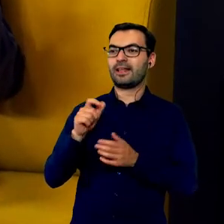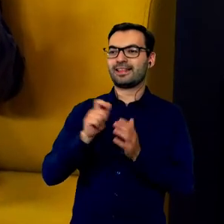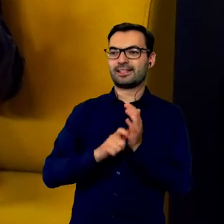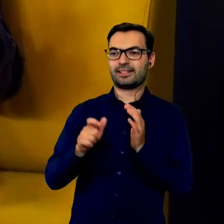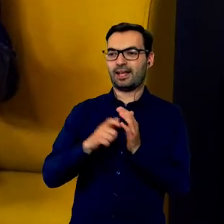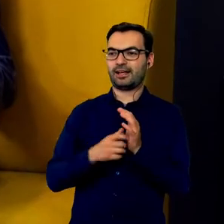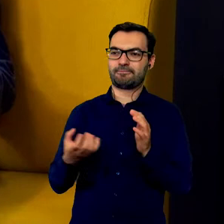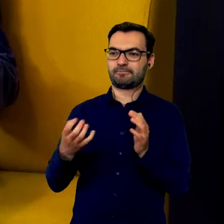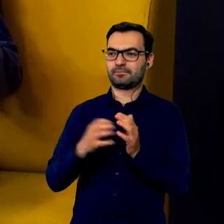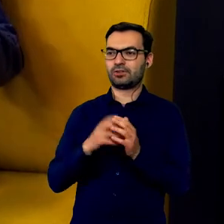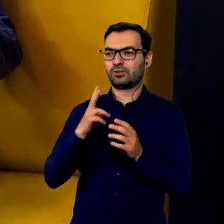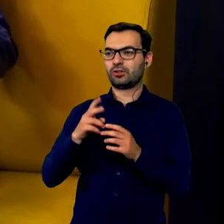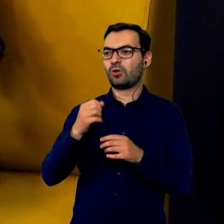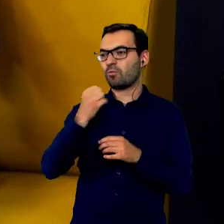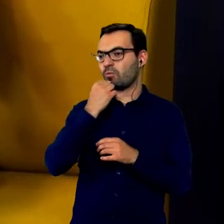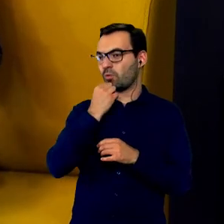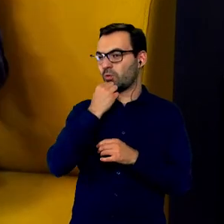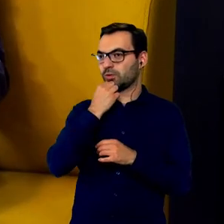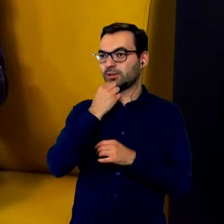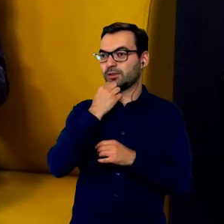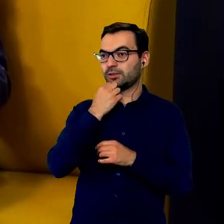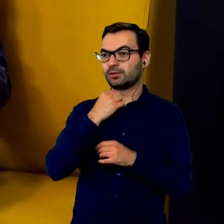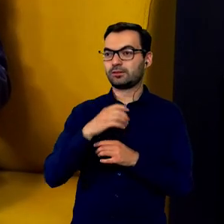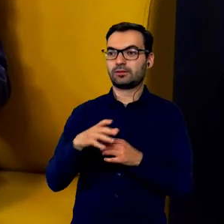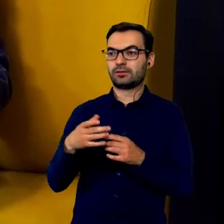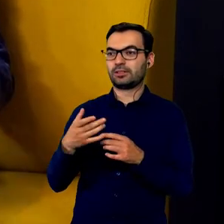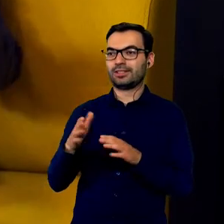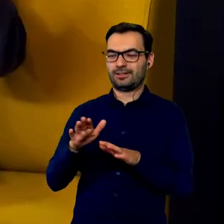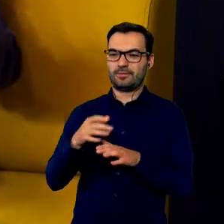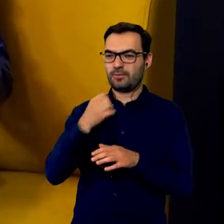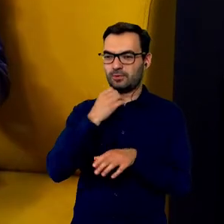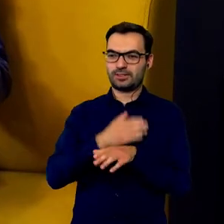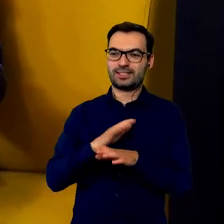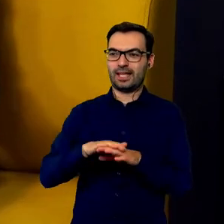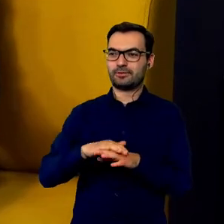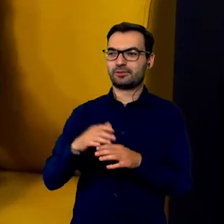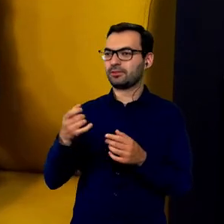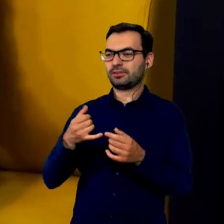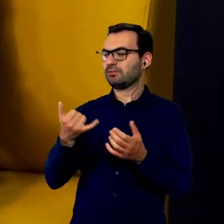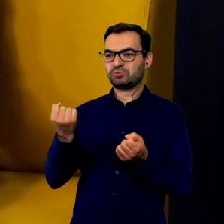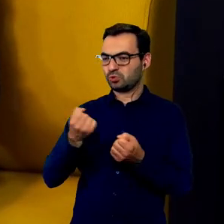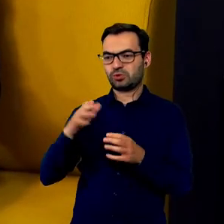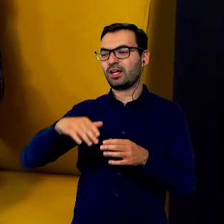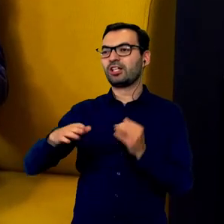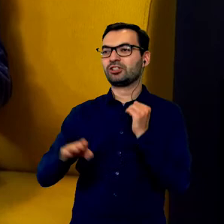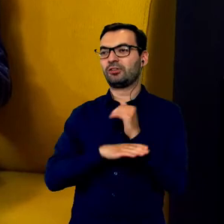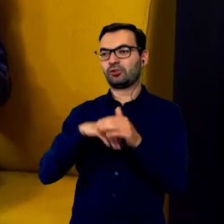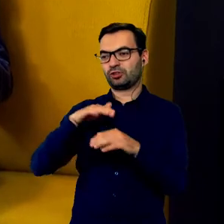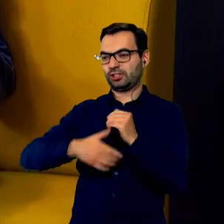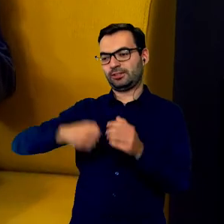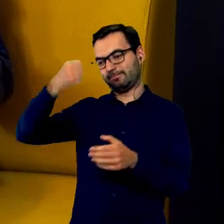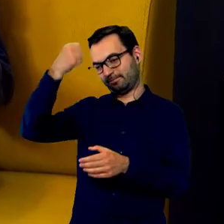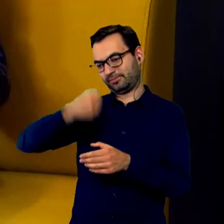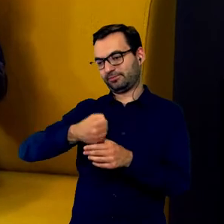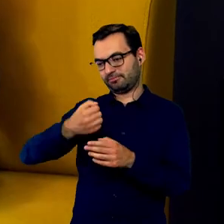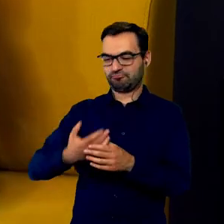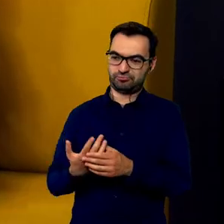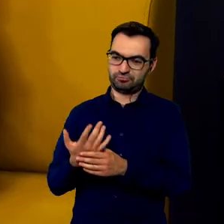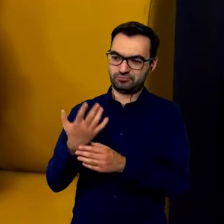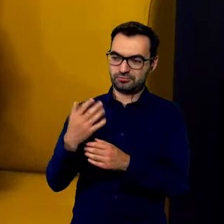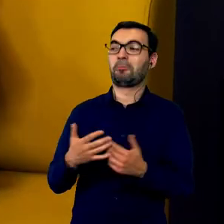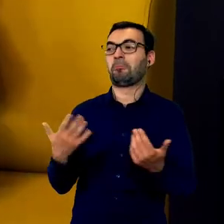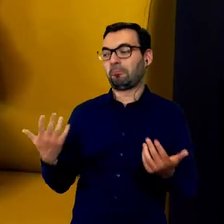dałam, ktoś zużył buty, takie małe kozaczki zamszowe, to wsadził w to drzewka szczęścia.